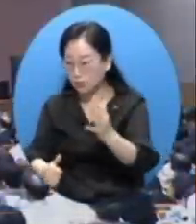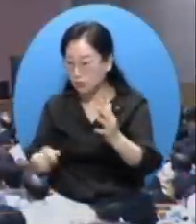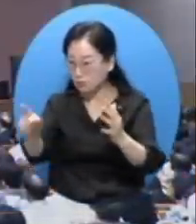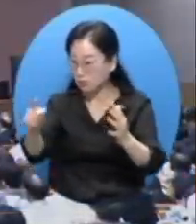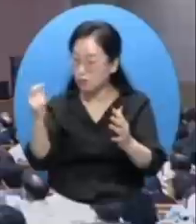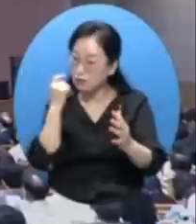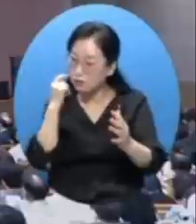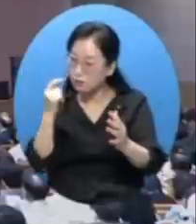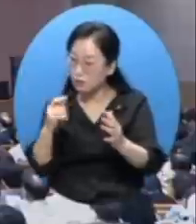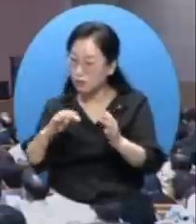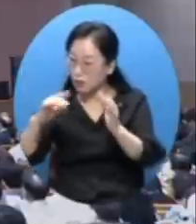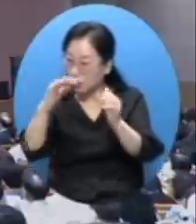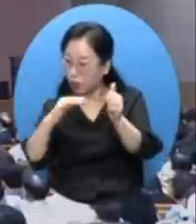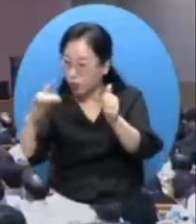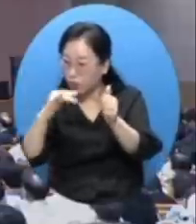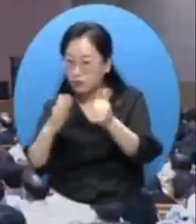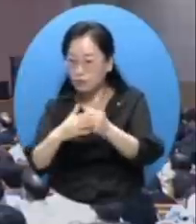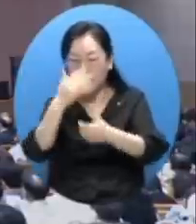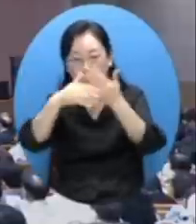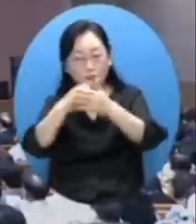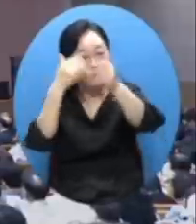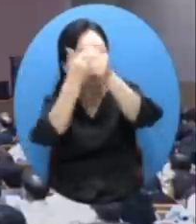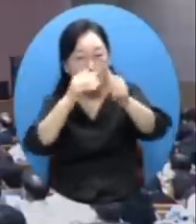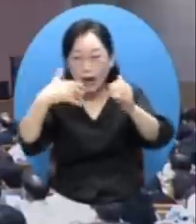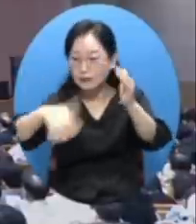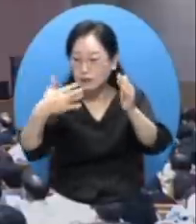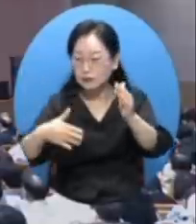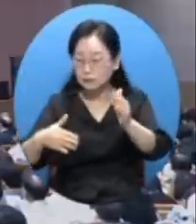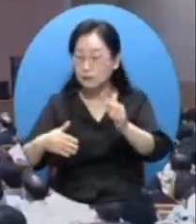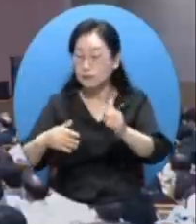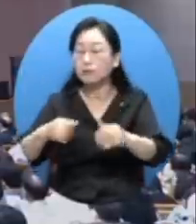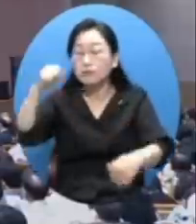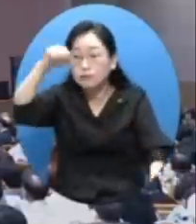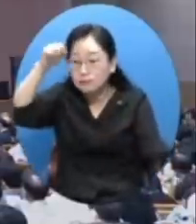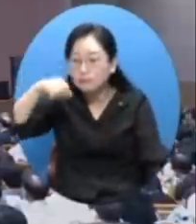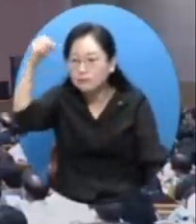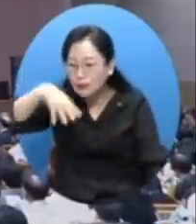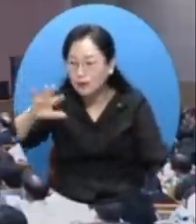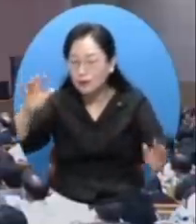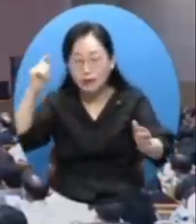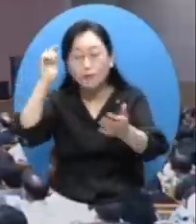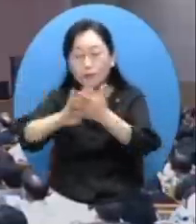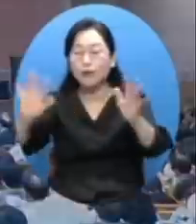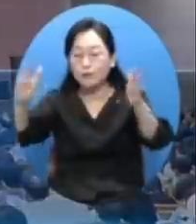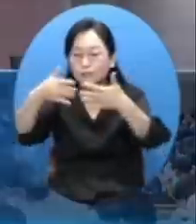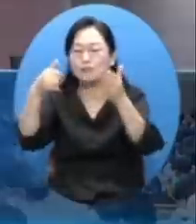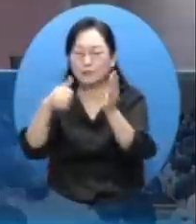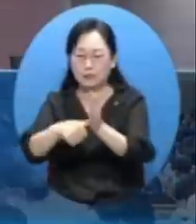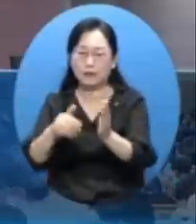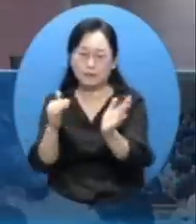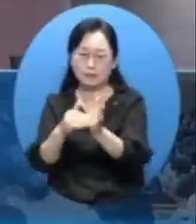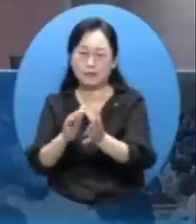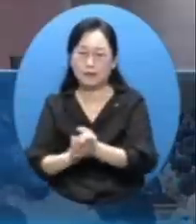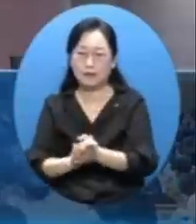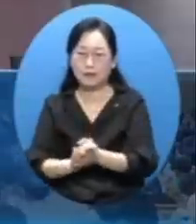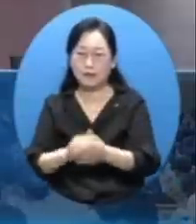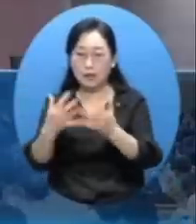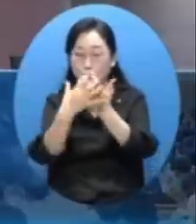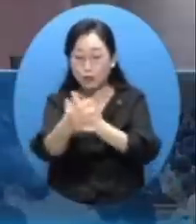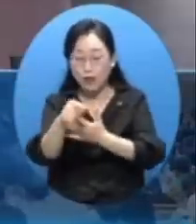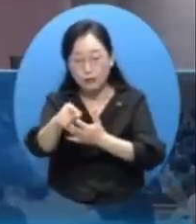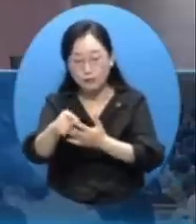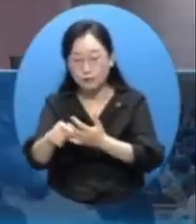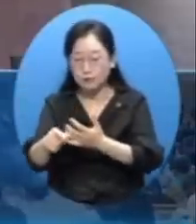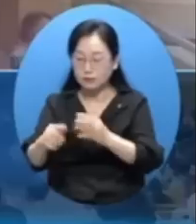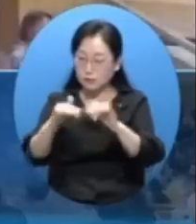넘어가서 하나님께 묻지도 않고 그냥 그 자리에서 평화적을 맺습니다. 9장 14절 15절입니다. 무리가 그들의